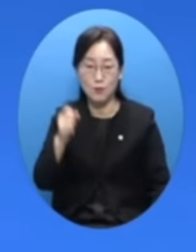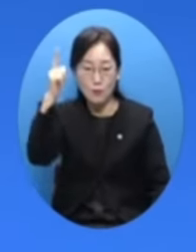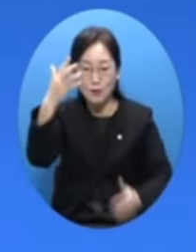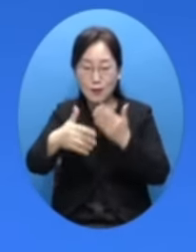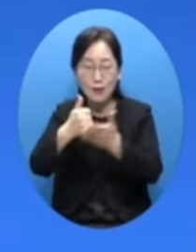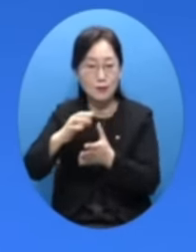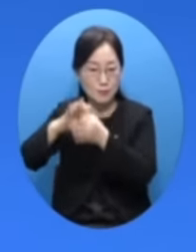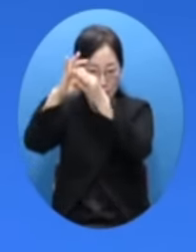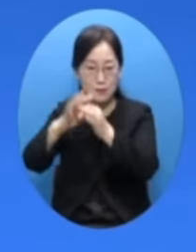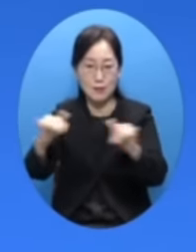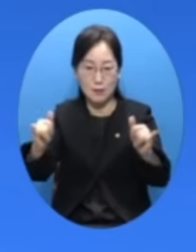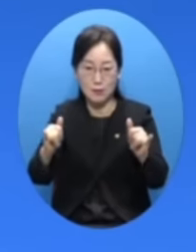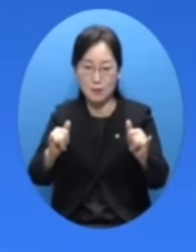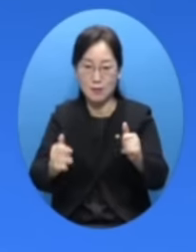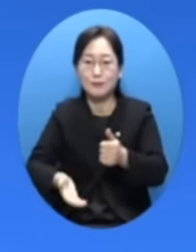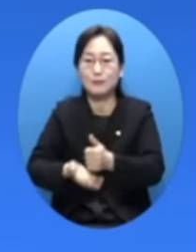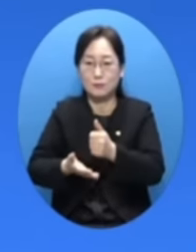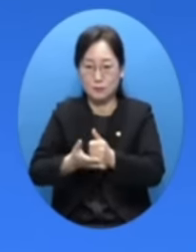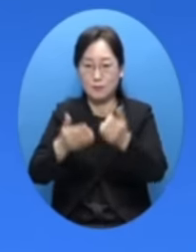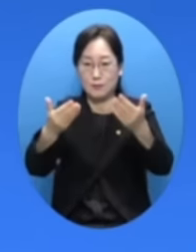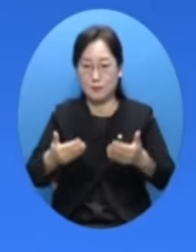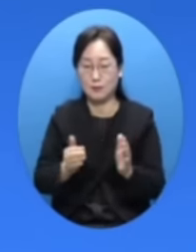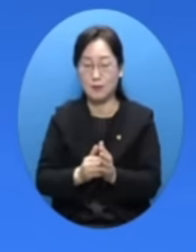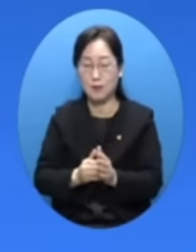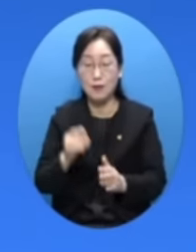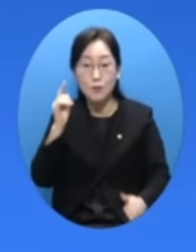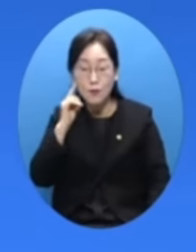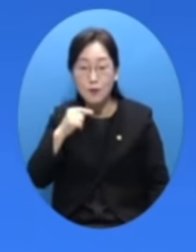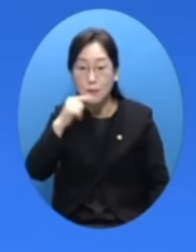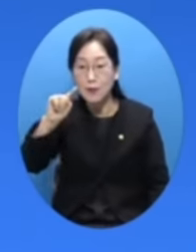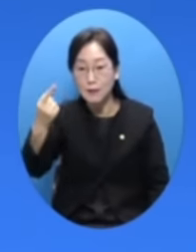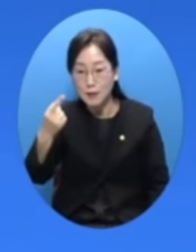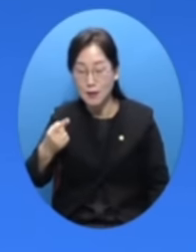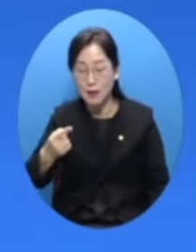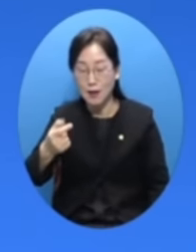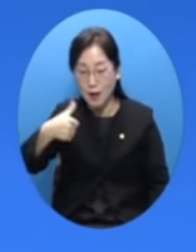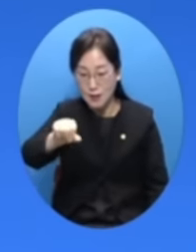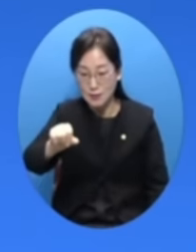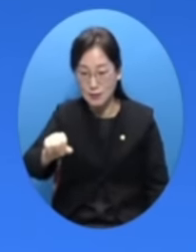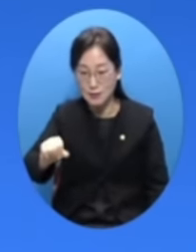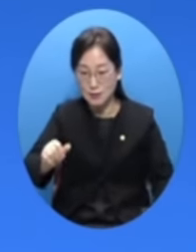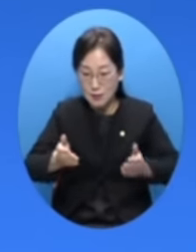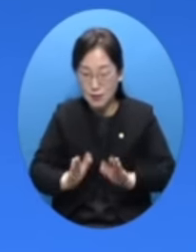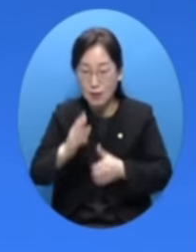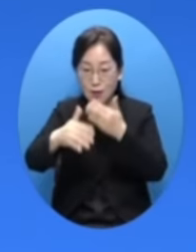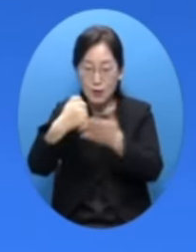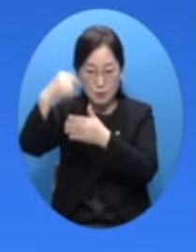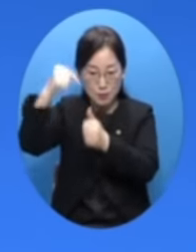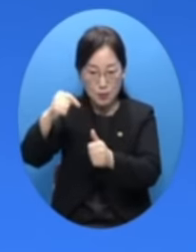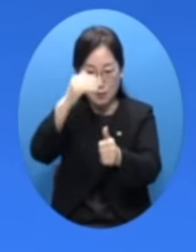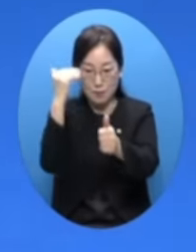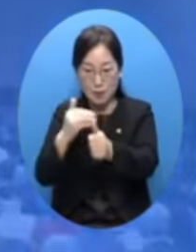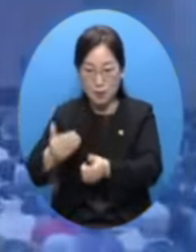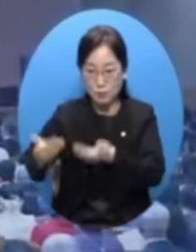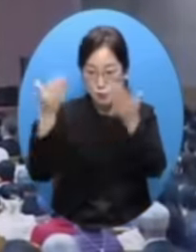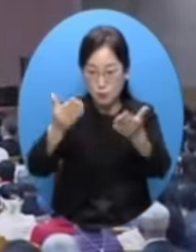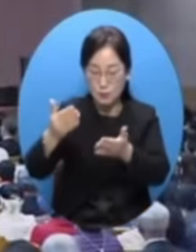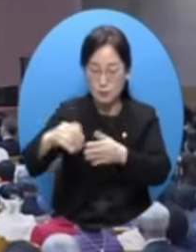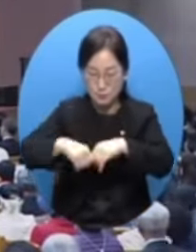되었습니다. 그것은 100세 때 낳은 아들을 하나님께 번제로 바치라는 하나님 말씀에 순종했기 때문인